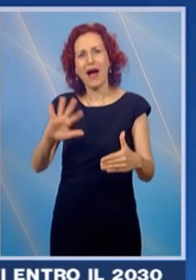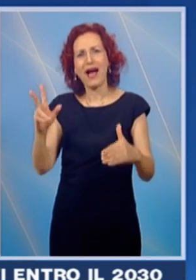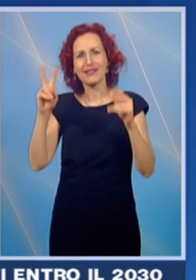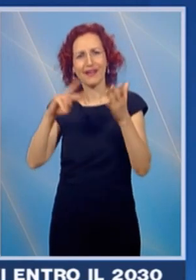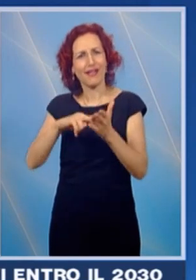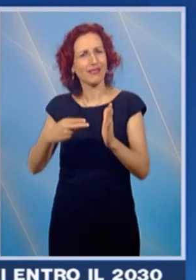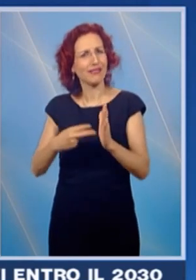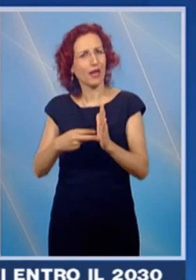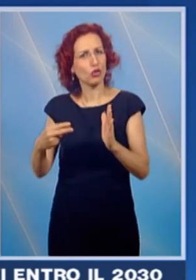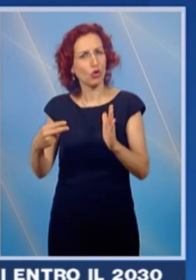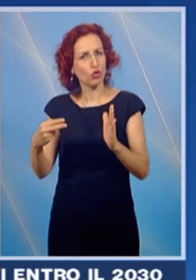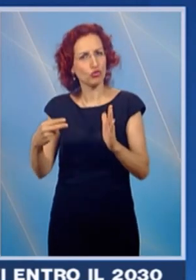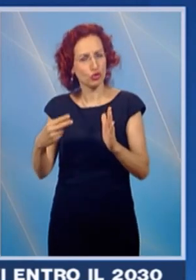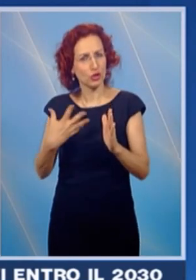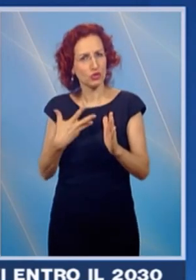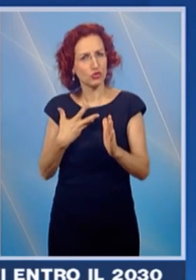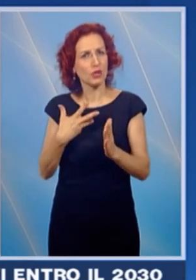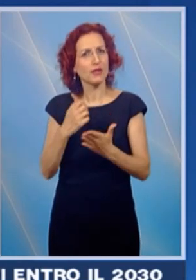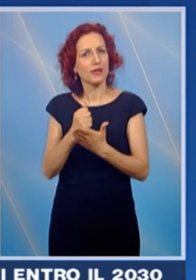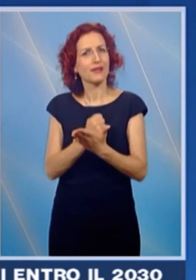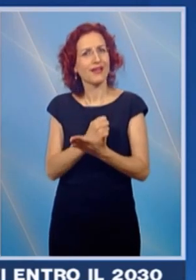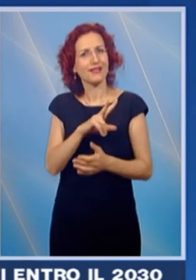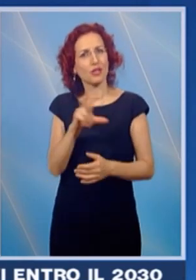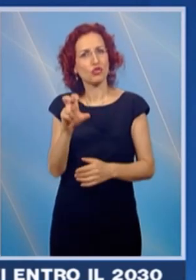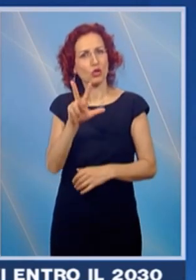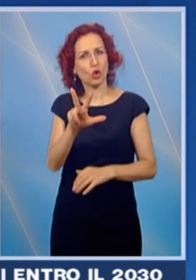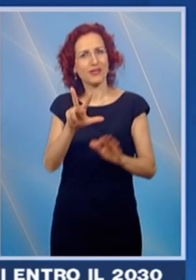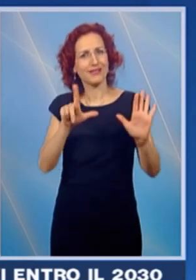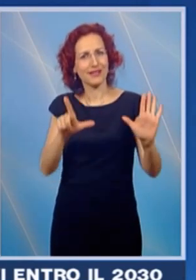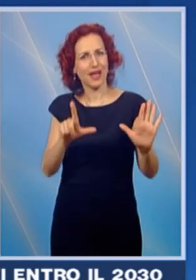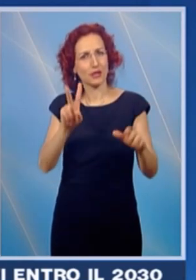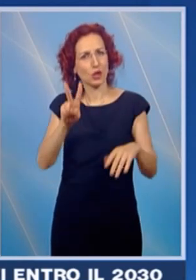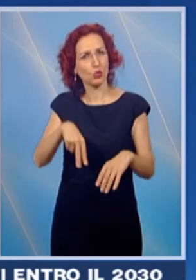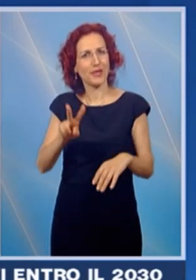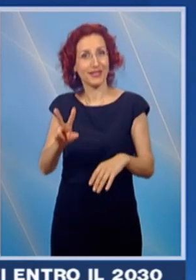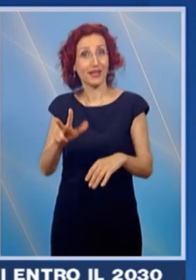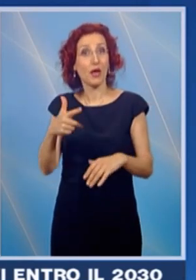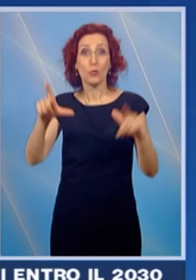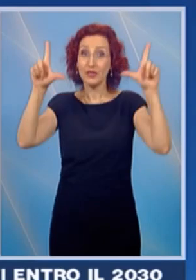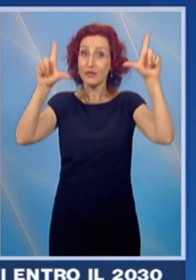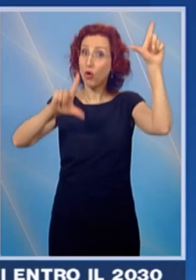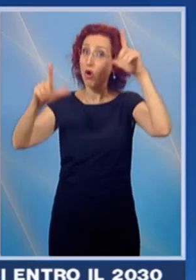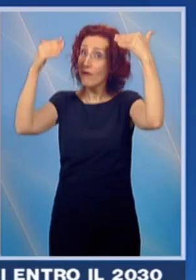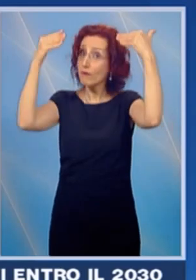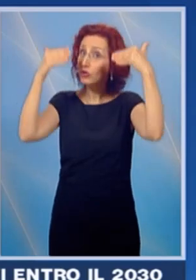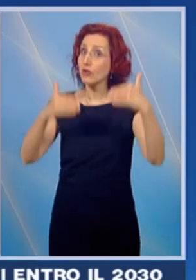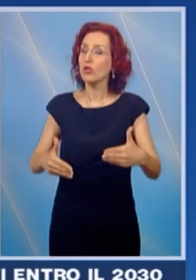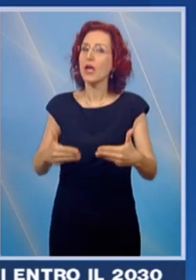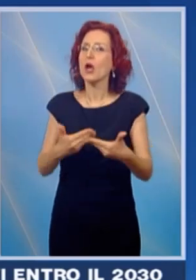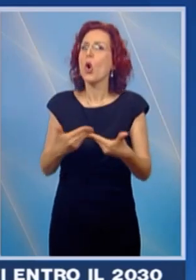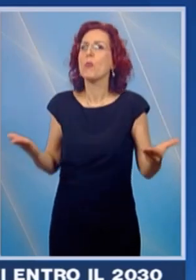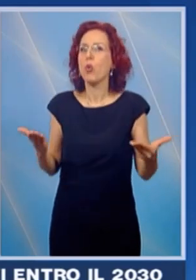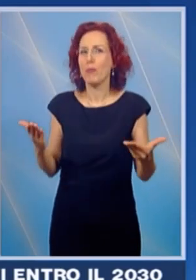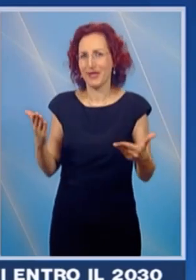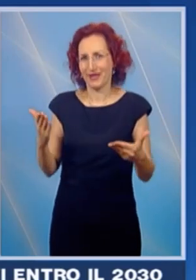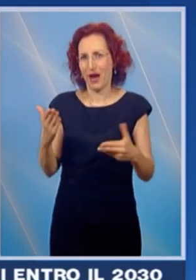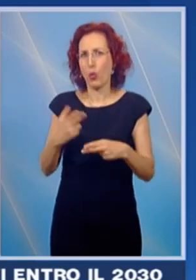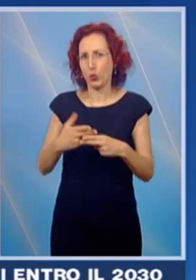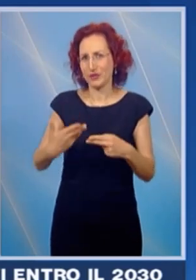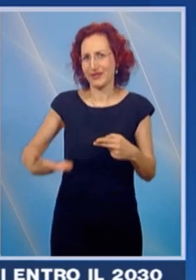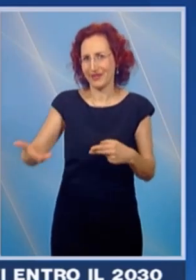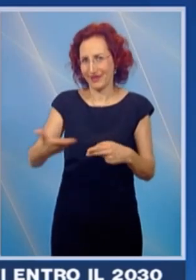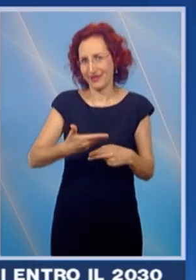decreto legislativo 387 del 2003, in quanto fotovoltaico è riconosciuto in pubblica utilità come le altre FR. E